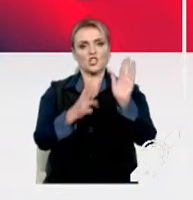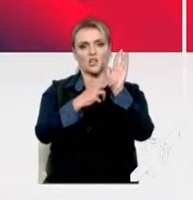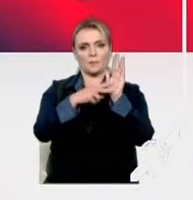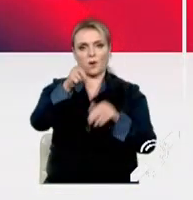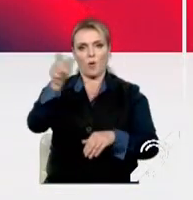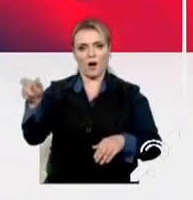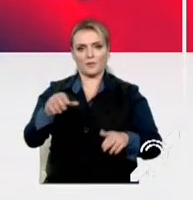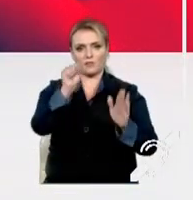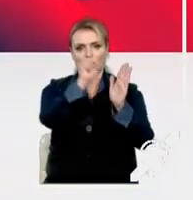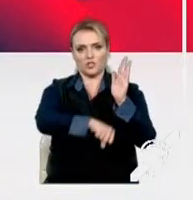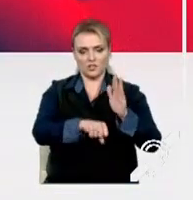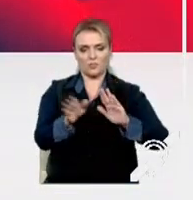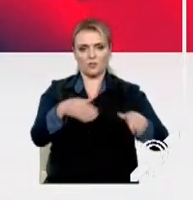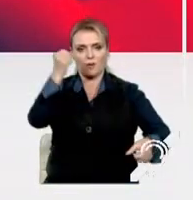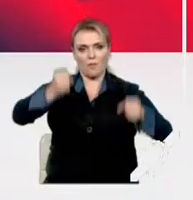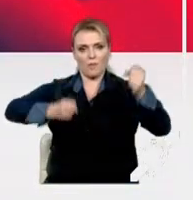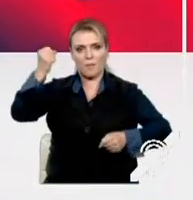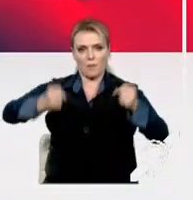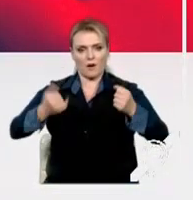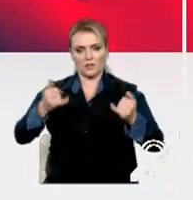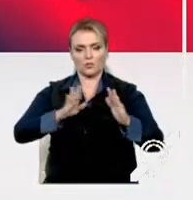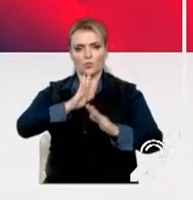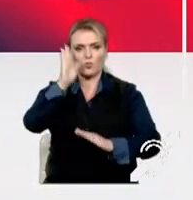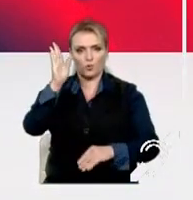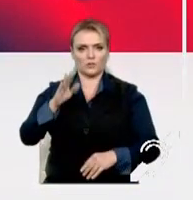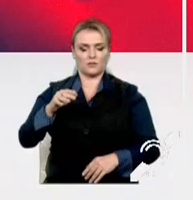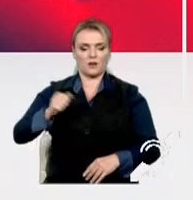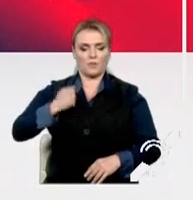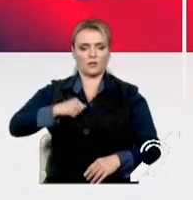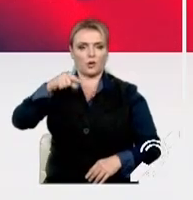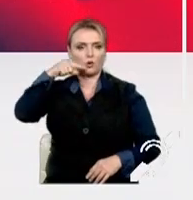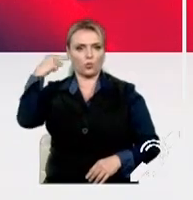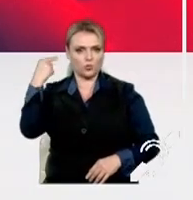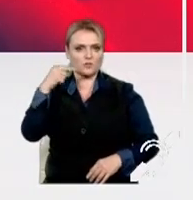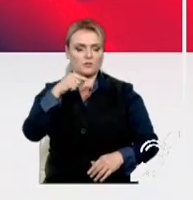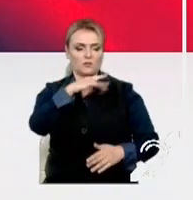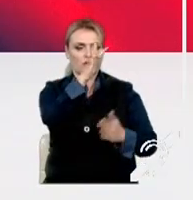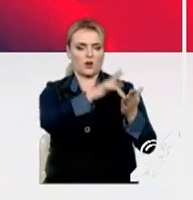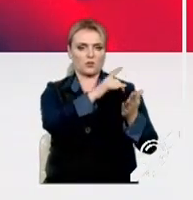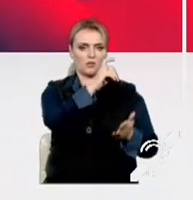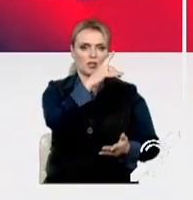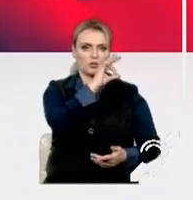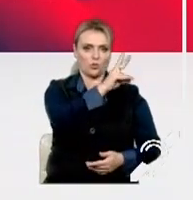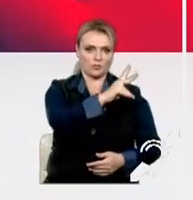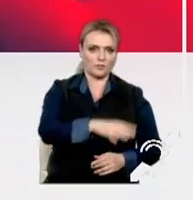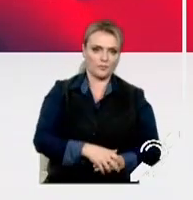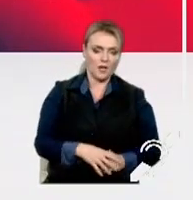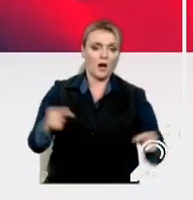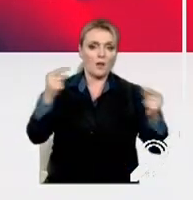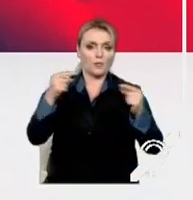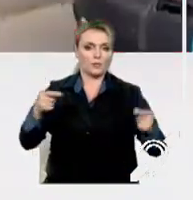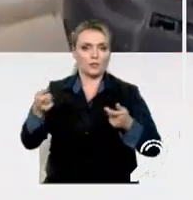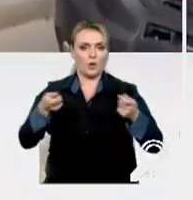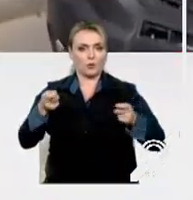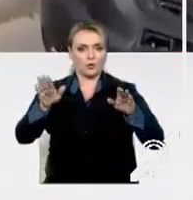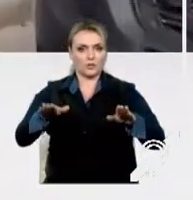Șapte oameni au fost uciși în urma bombardamentelor lansate azi dimineață de armata rusă asupra orașului hon din sudul Ucrainei potrivit